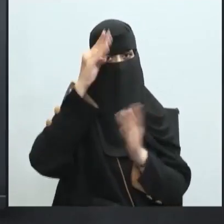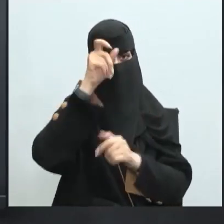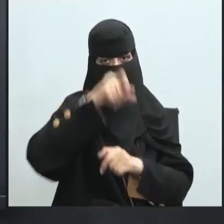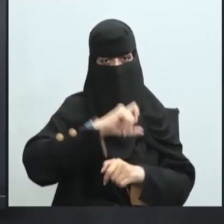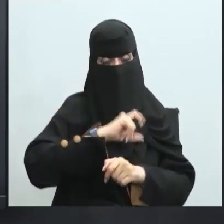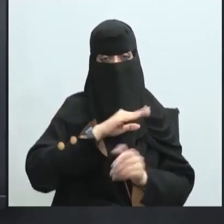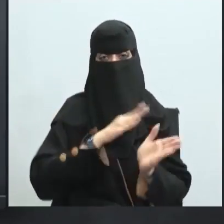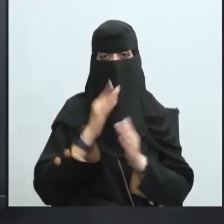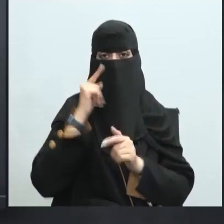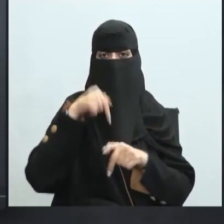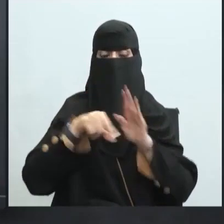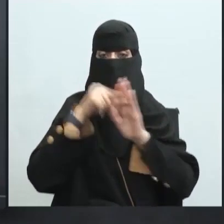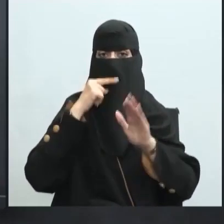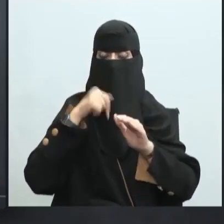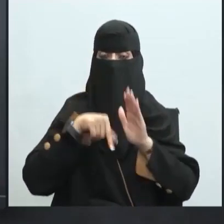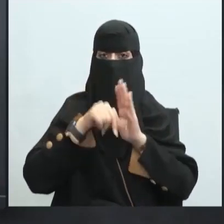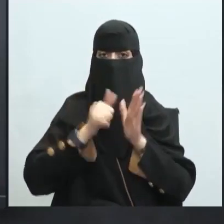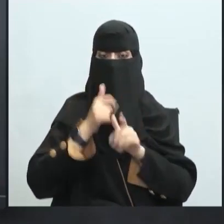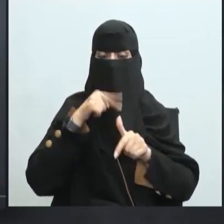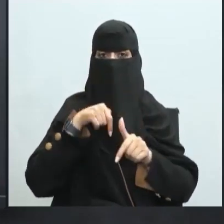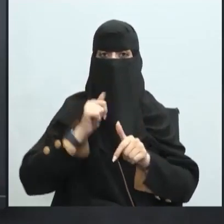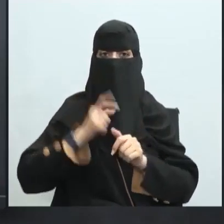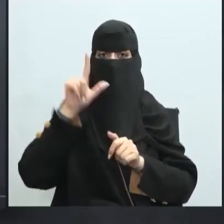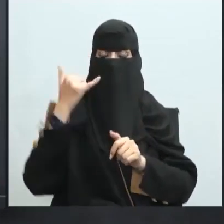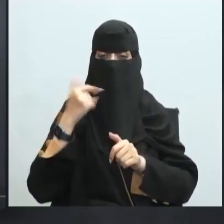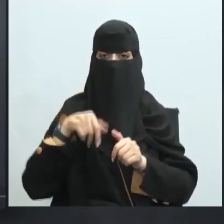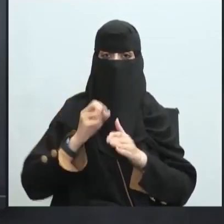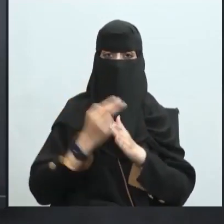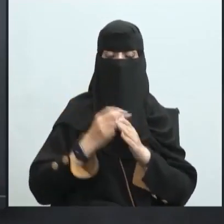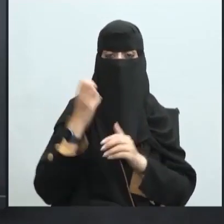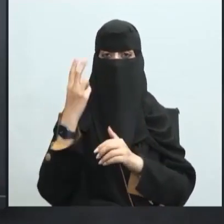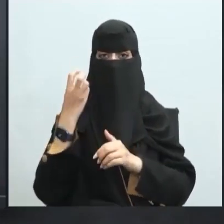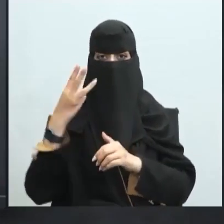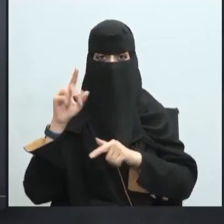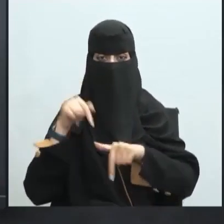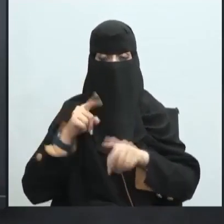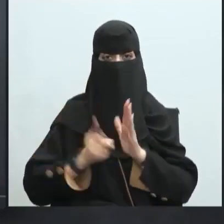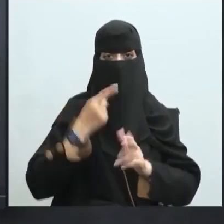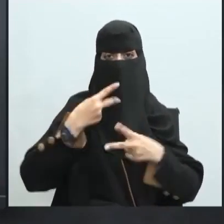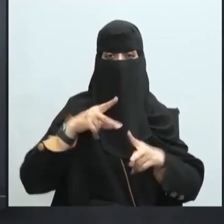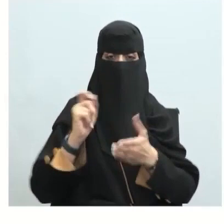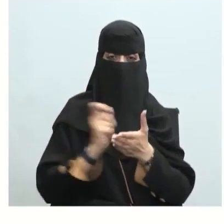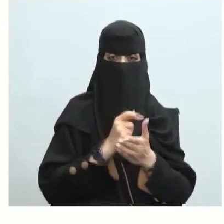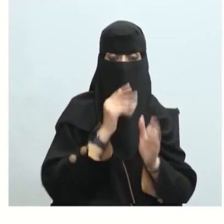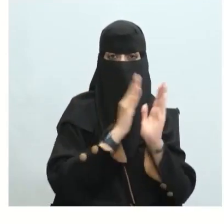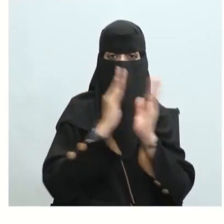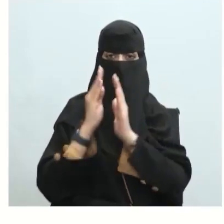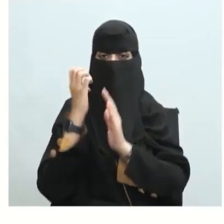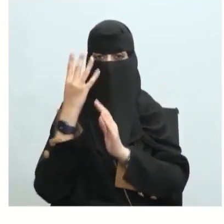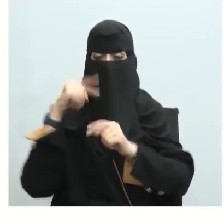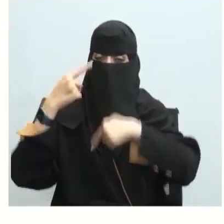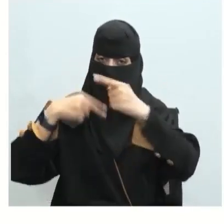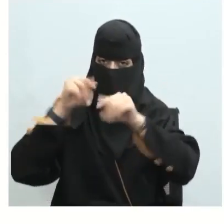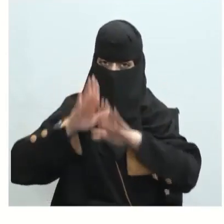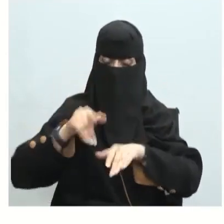اعزائي الطلاب والطالبات في درس جديد من دروس الكفايات اللغويه للصف الثاني الثانوي كنا قد بدانا في الكتابه الوظيفي في الوحده الرابعه اليوم